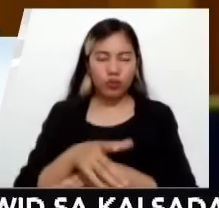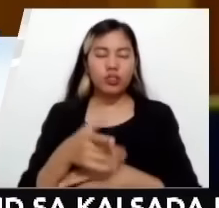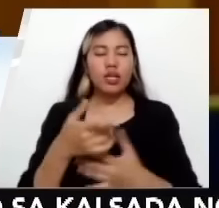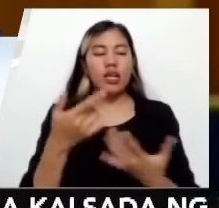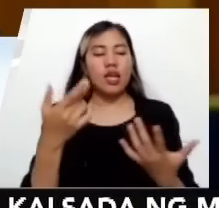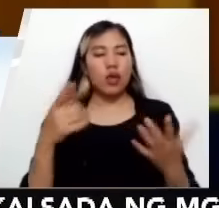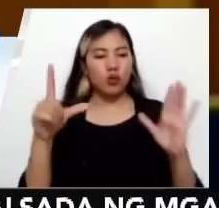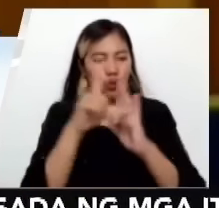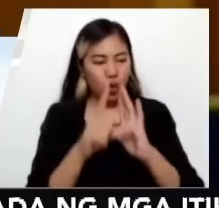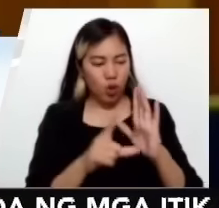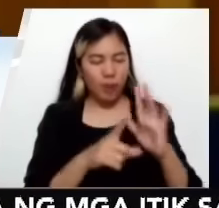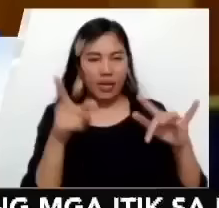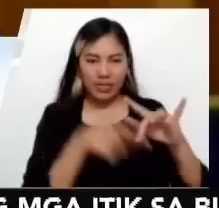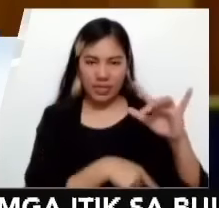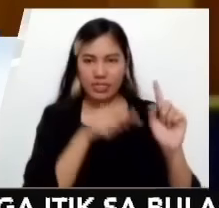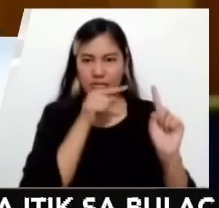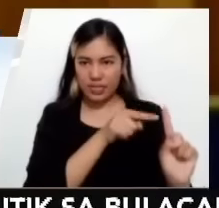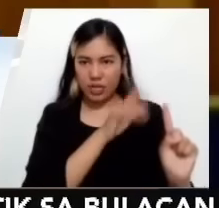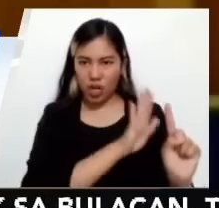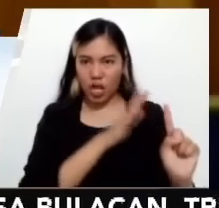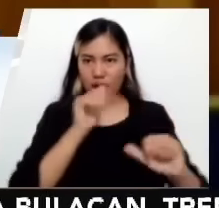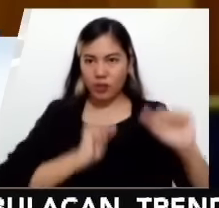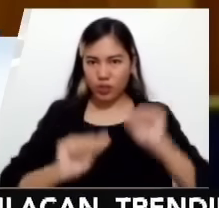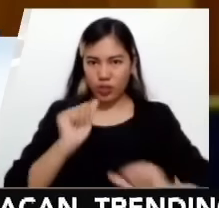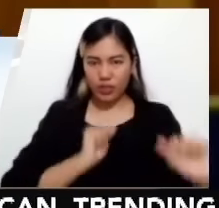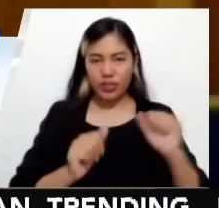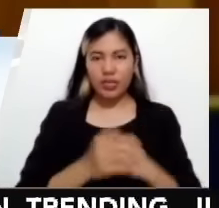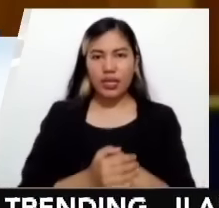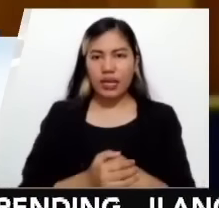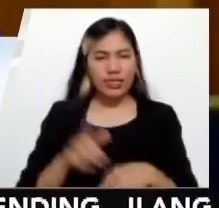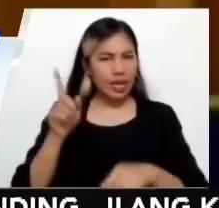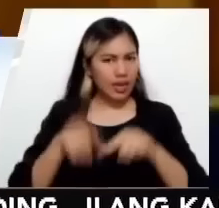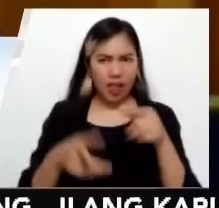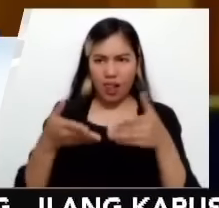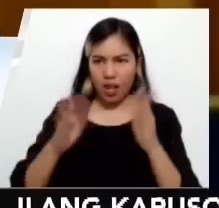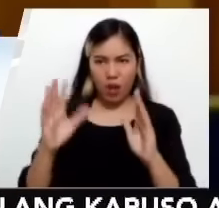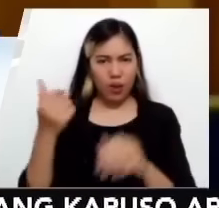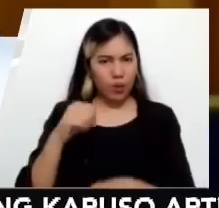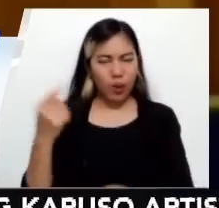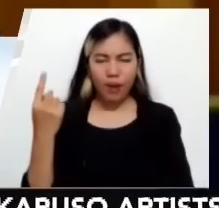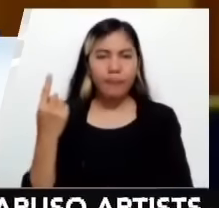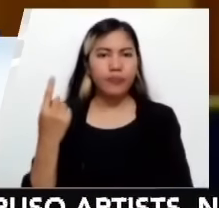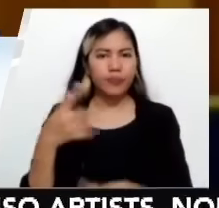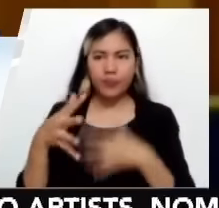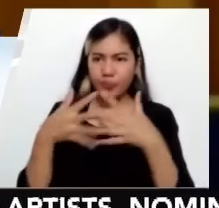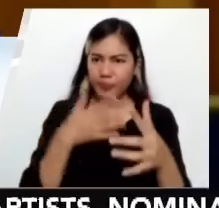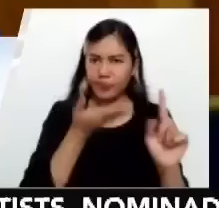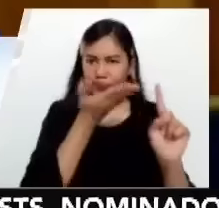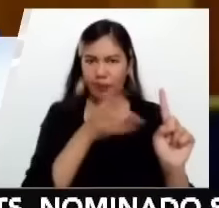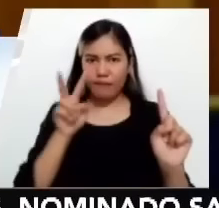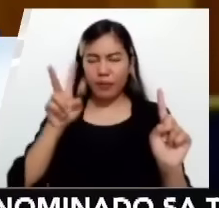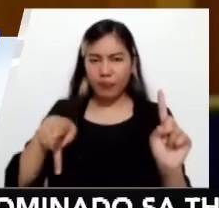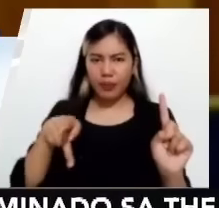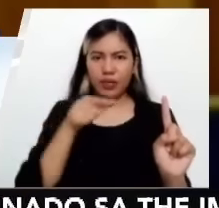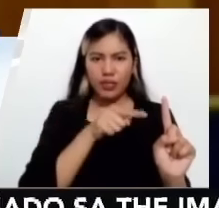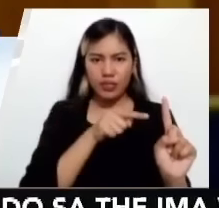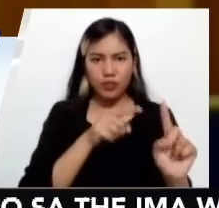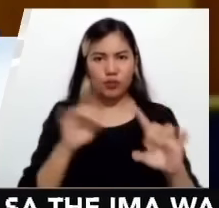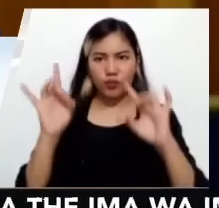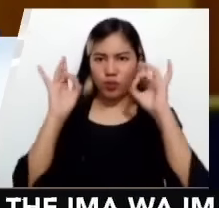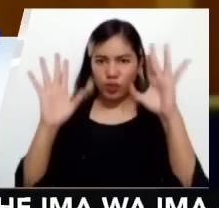actions we cannot and will not allow anyone even the vice president threaten the very